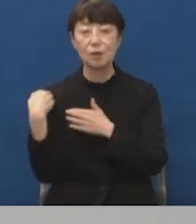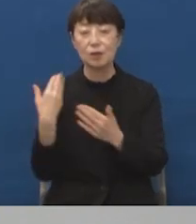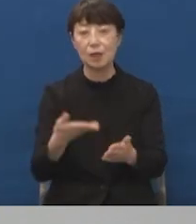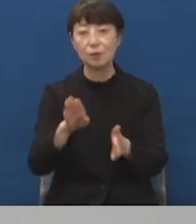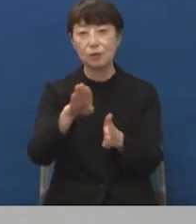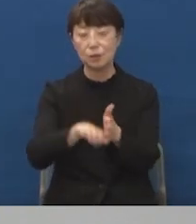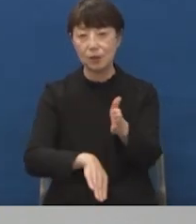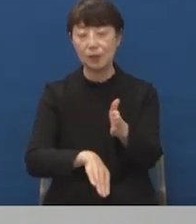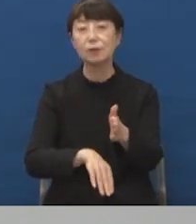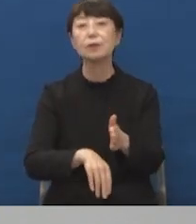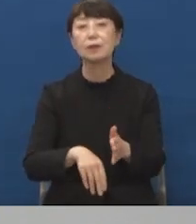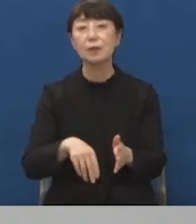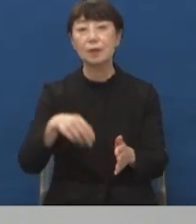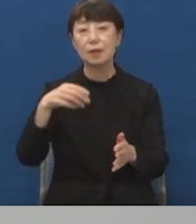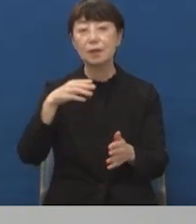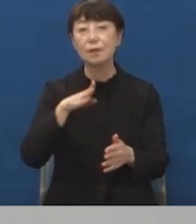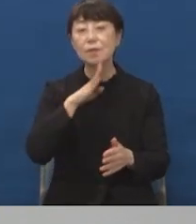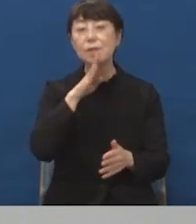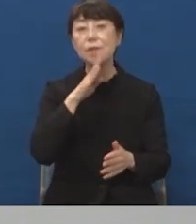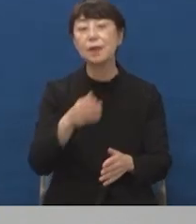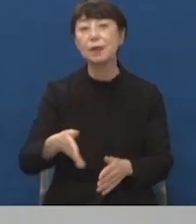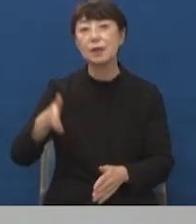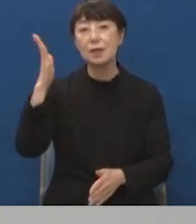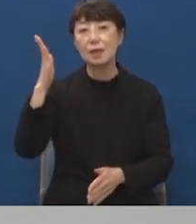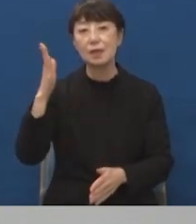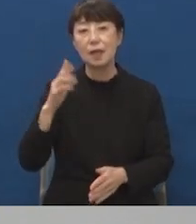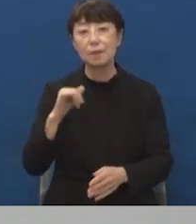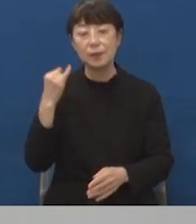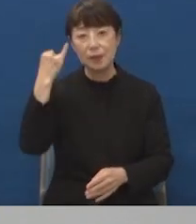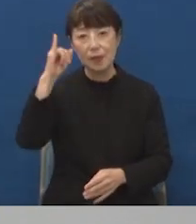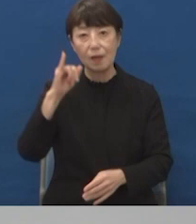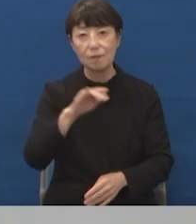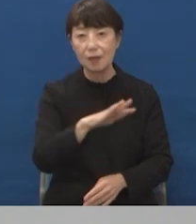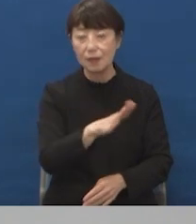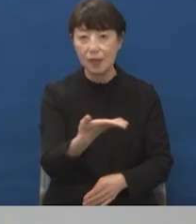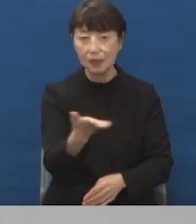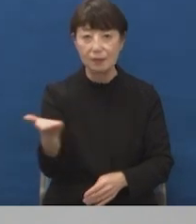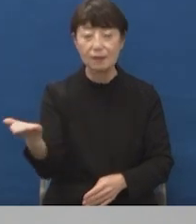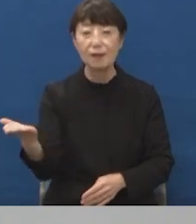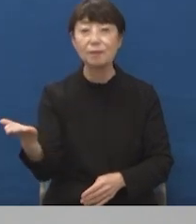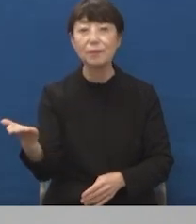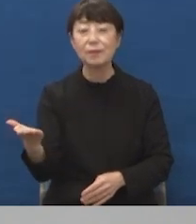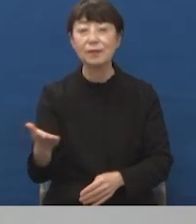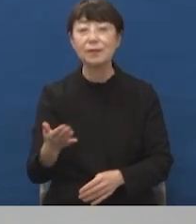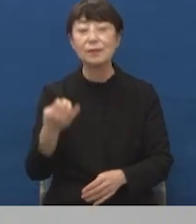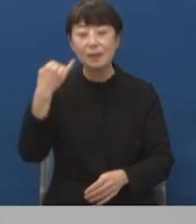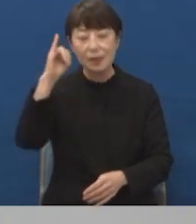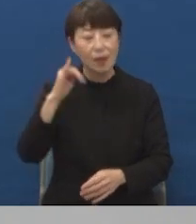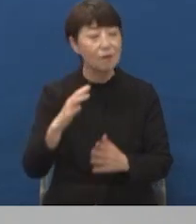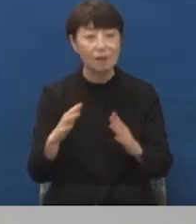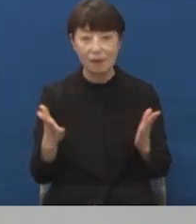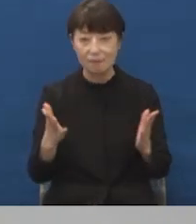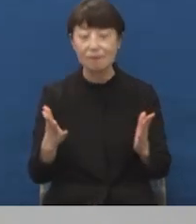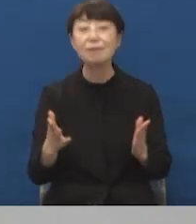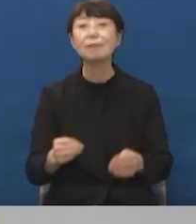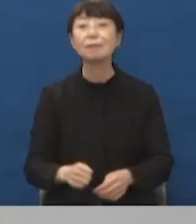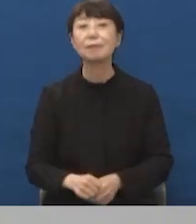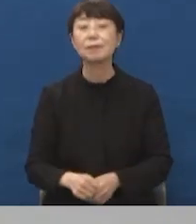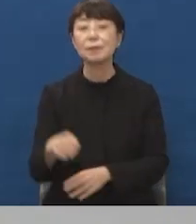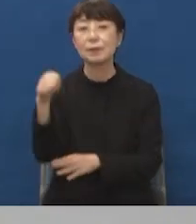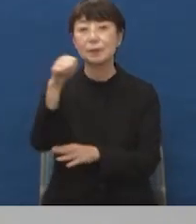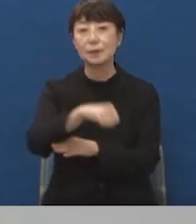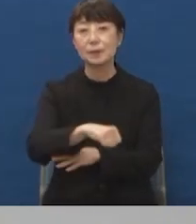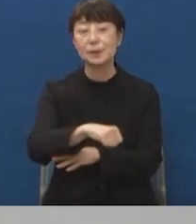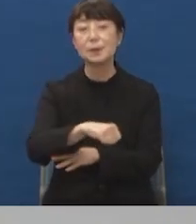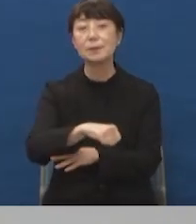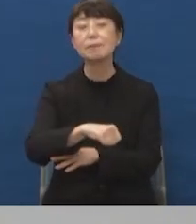省略の上、原案のとおり同意することにご異議ありませんか。ご異議なしと認めます。よって本案は原案のとおり同